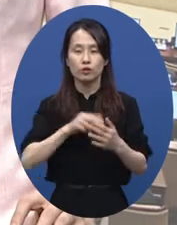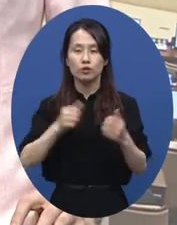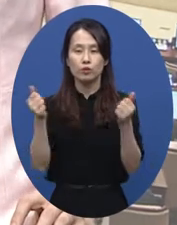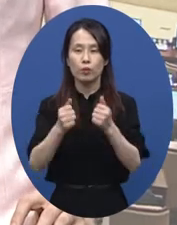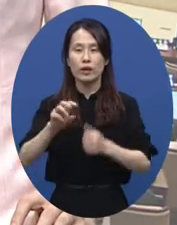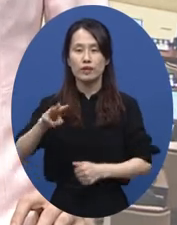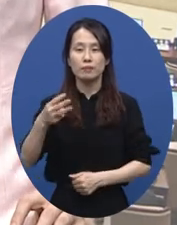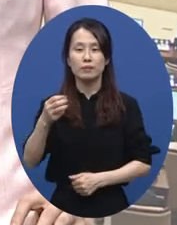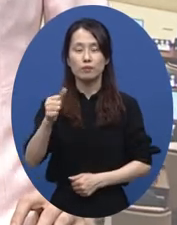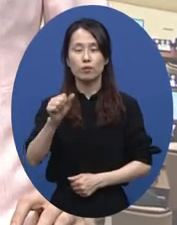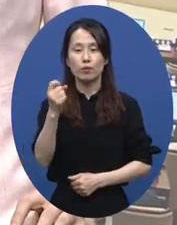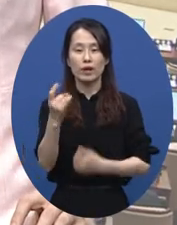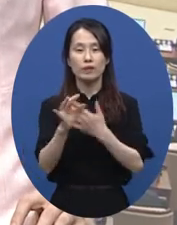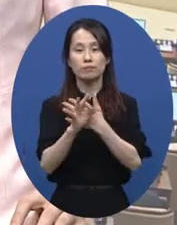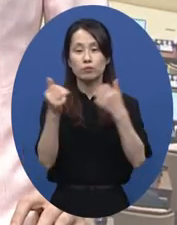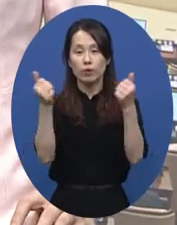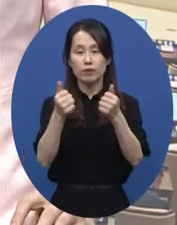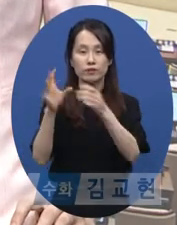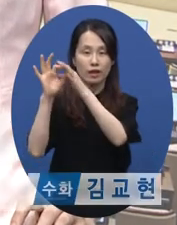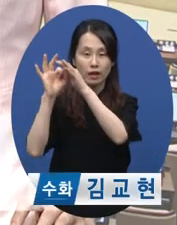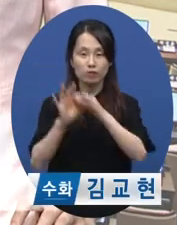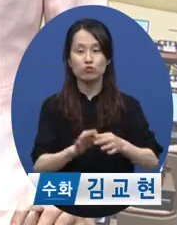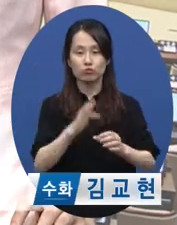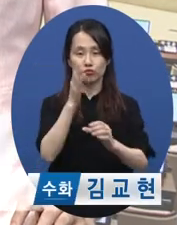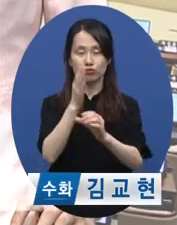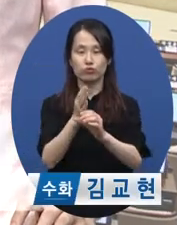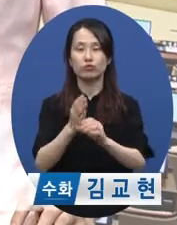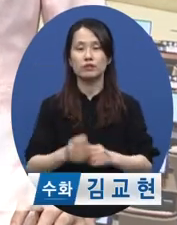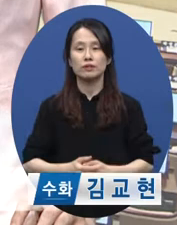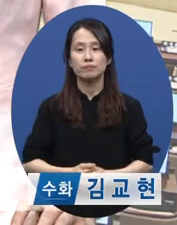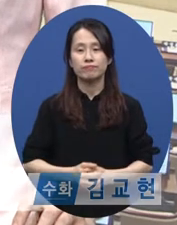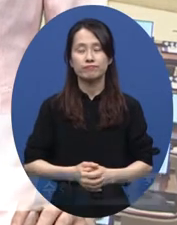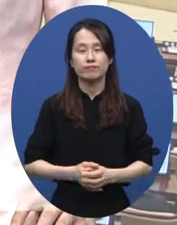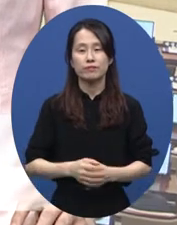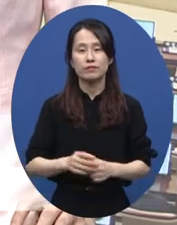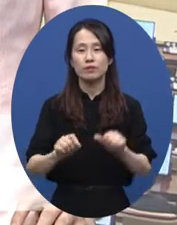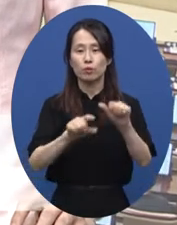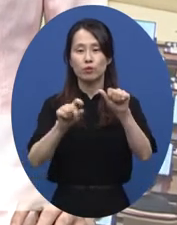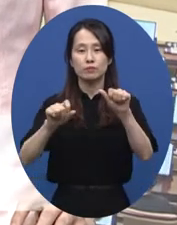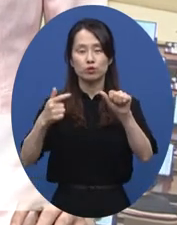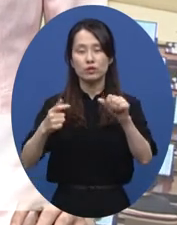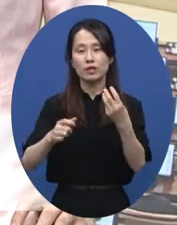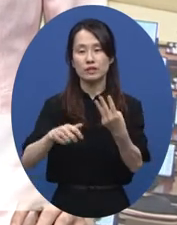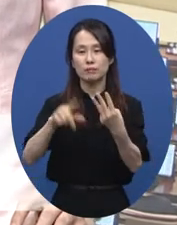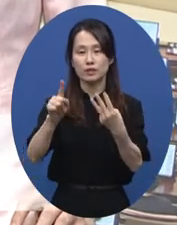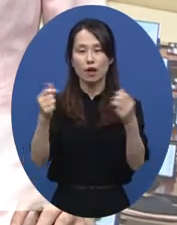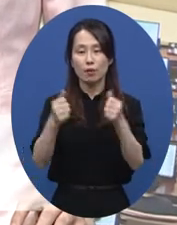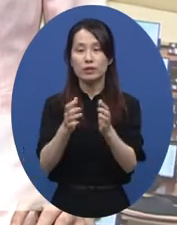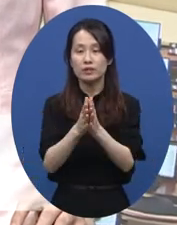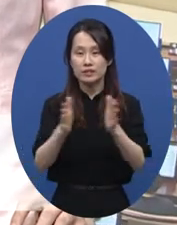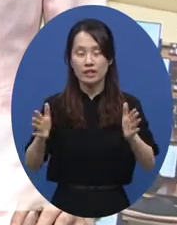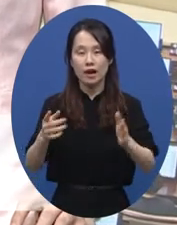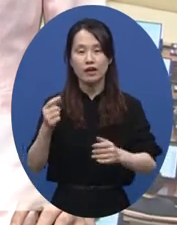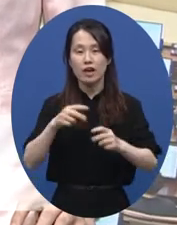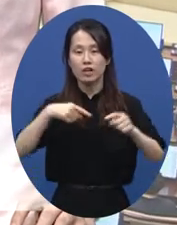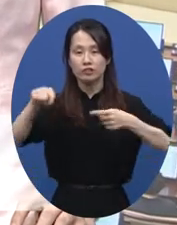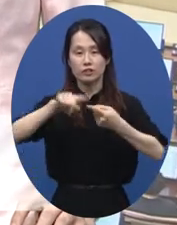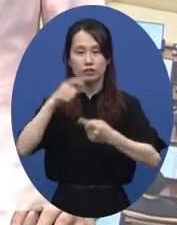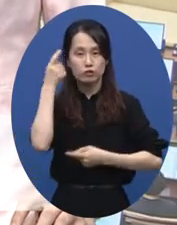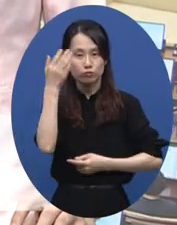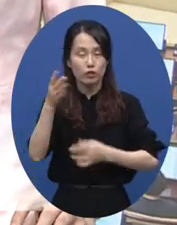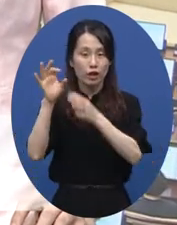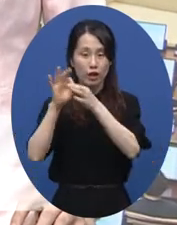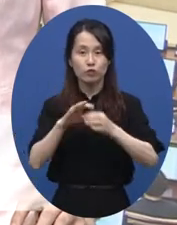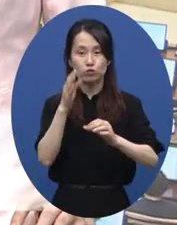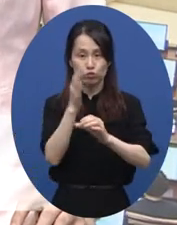경기도 의회에서 335 에 임시회가 계속되고 있습니다 지난 16일은 3차 부대 의 를 열고 도정 지리가 이어졌는데요